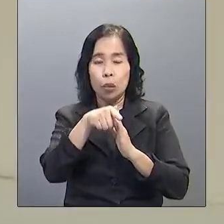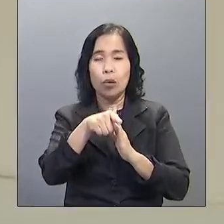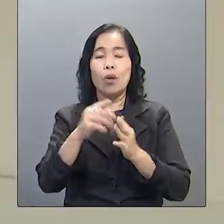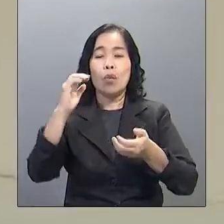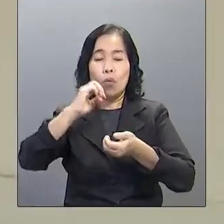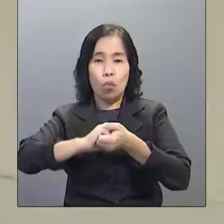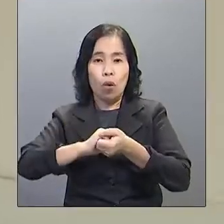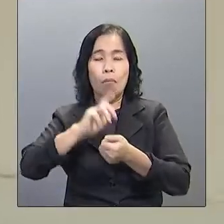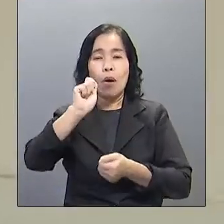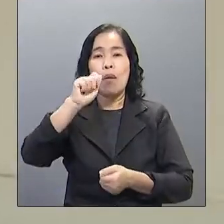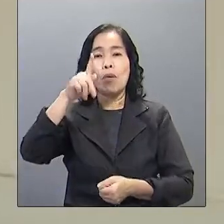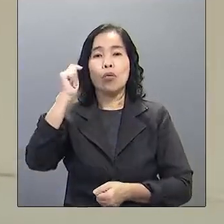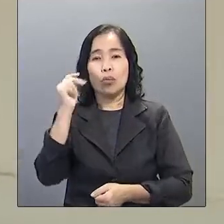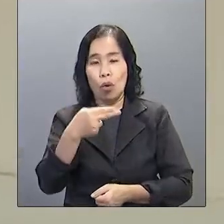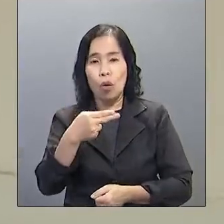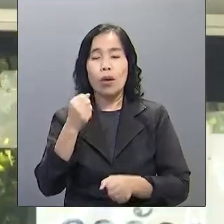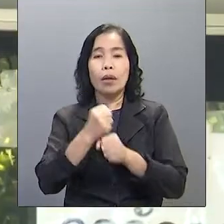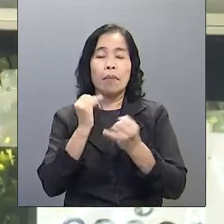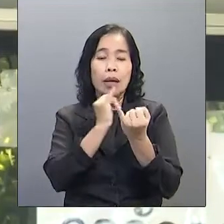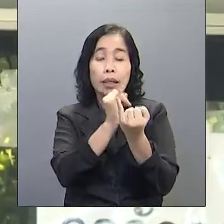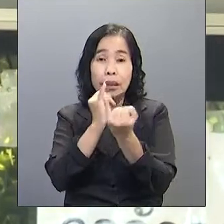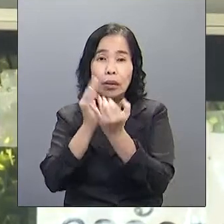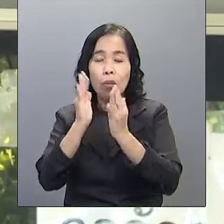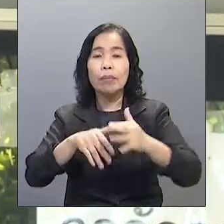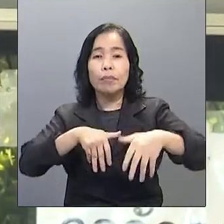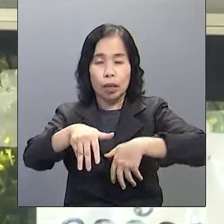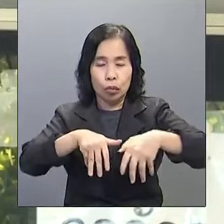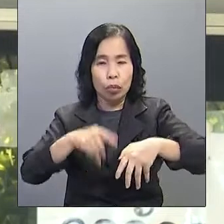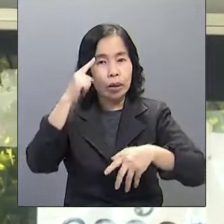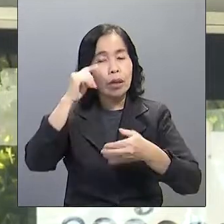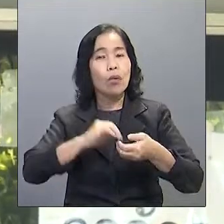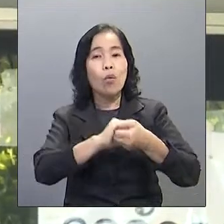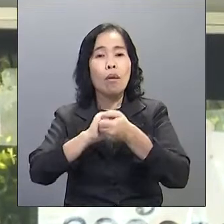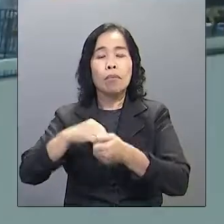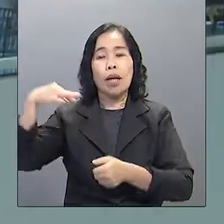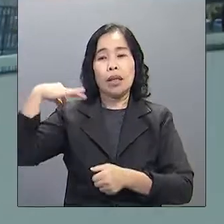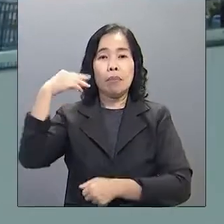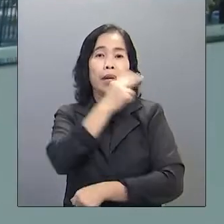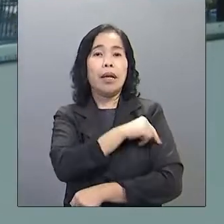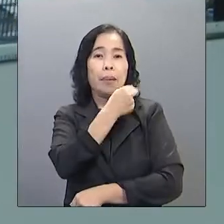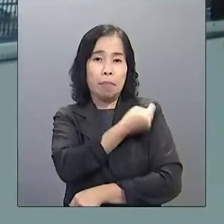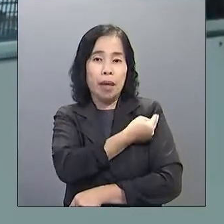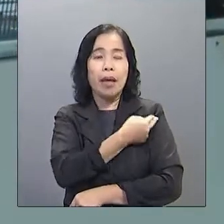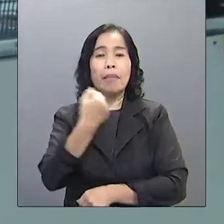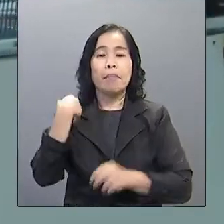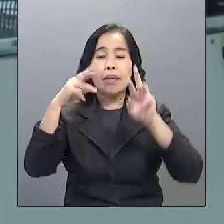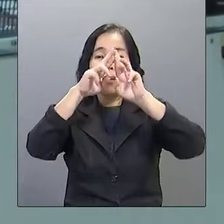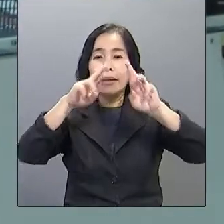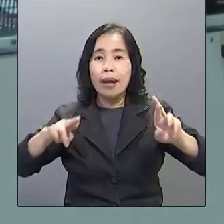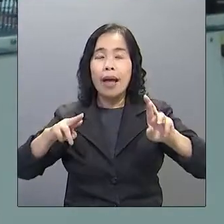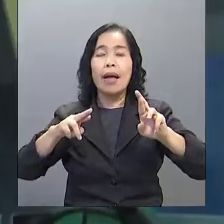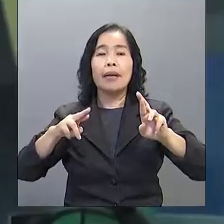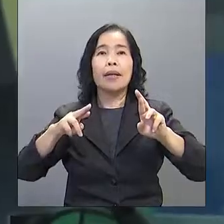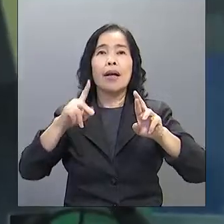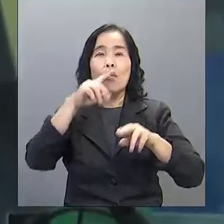รปกครองส่วนท้องถิ่นที่ใกล้ชิดกับประชาชนจึงร่วมกับอสม.และให้คลินิกชุมชนโดยก